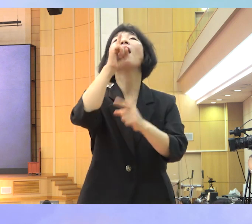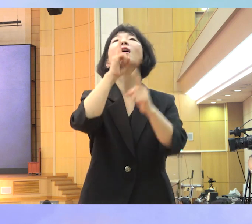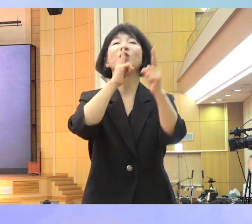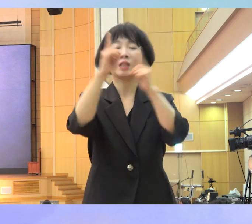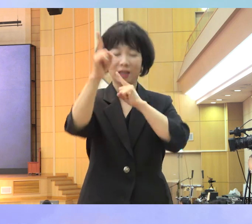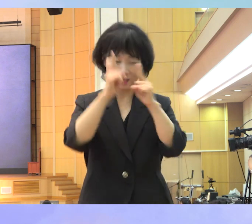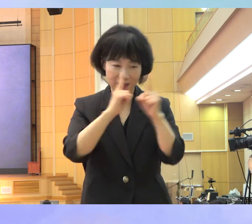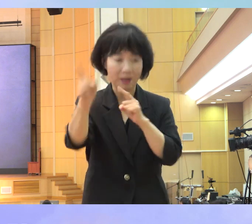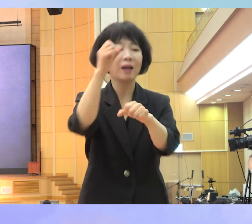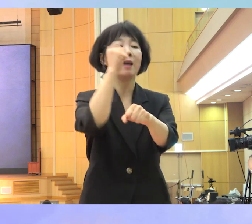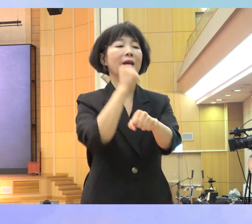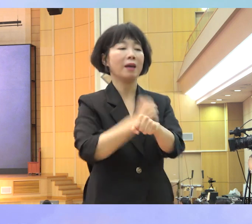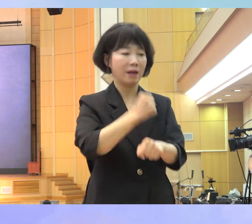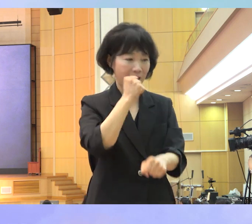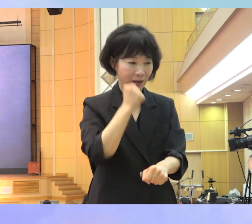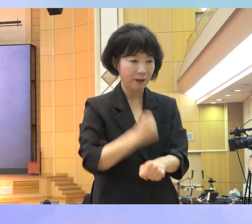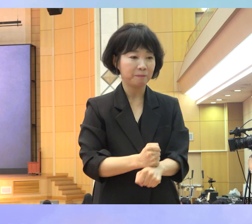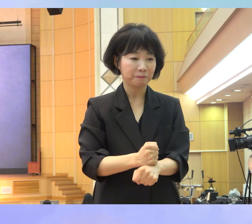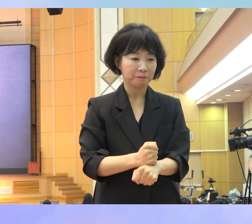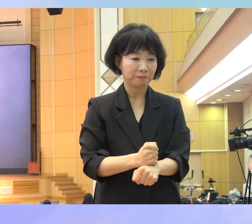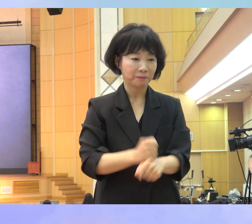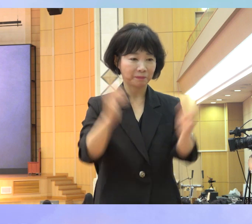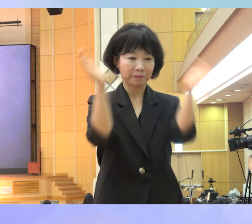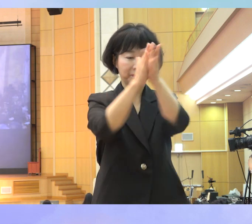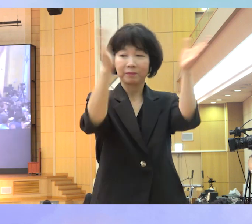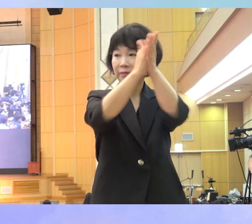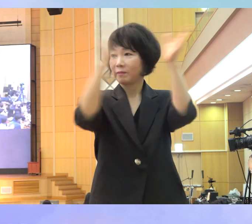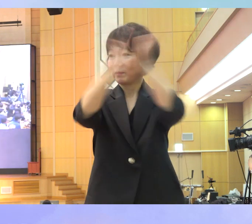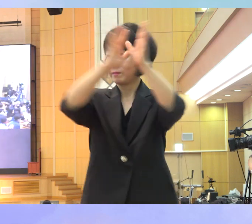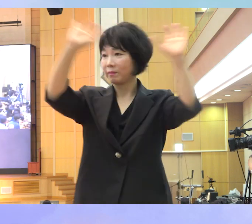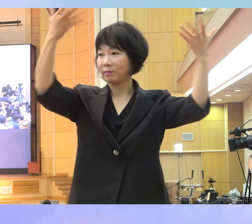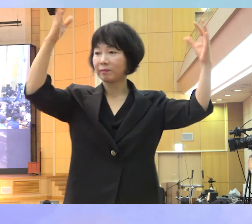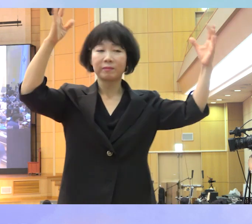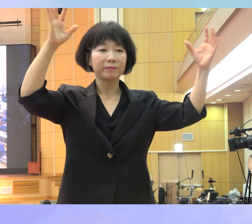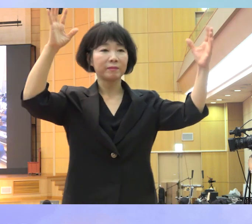능력이라 하시네. 우리 주님께 영광의 박수 돌리겠습니다.